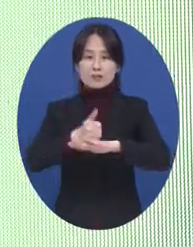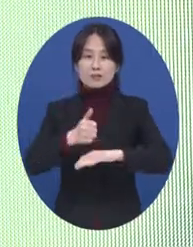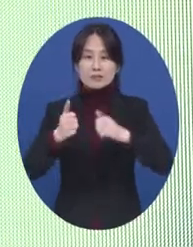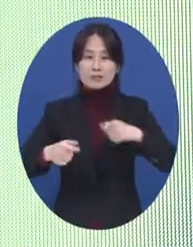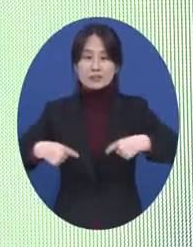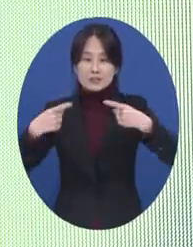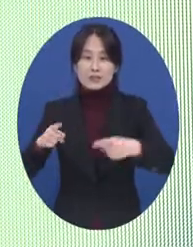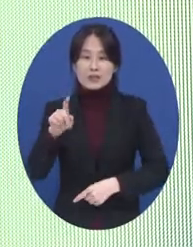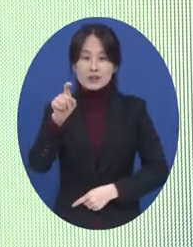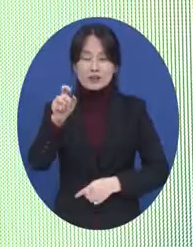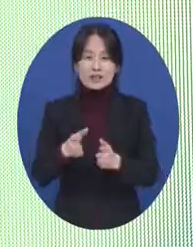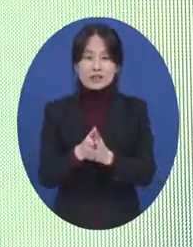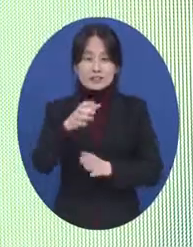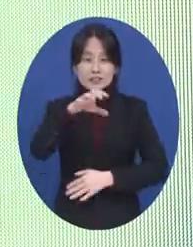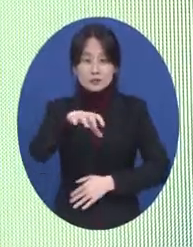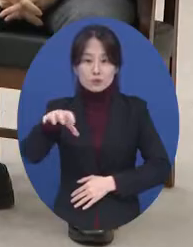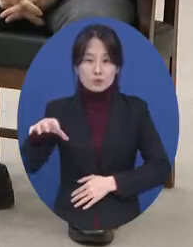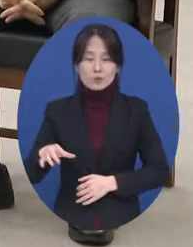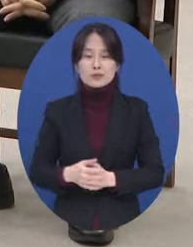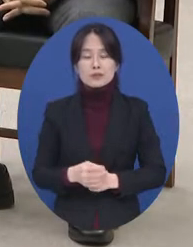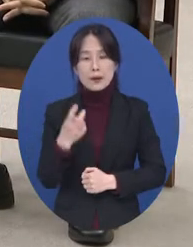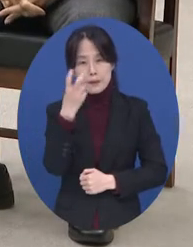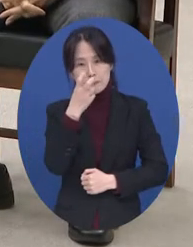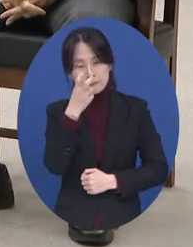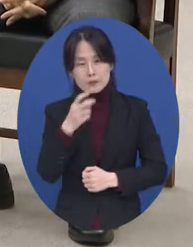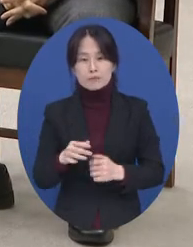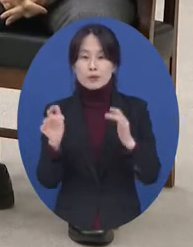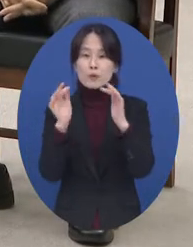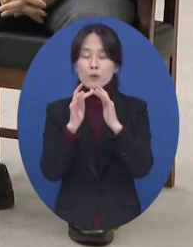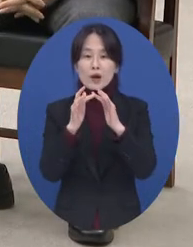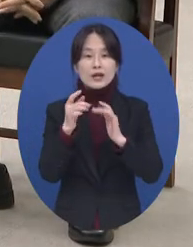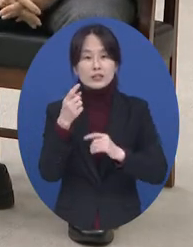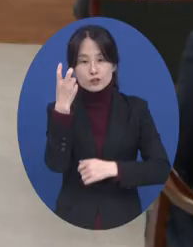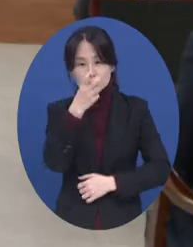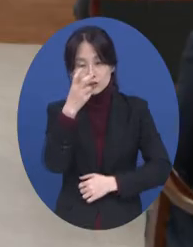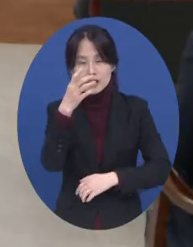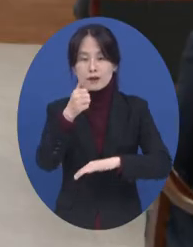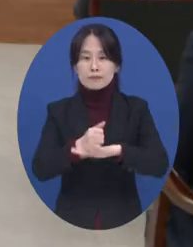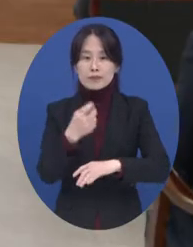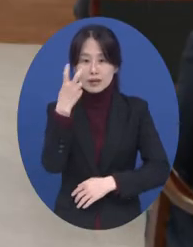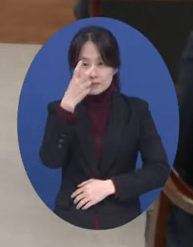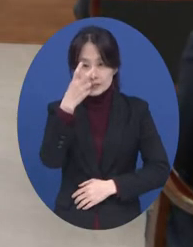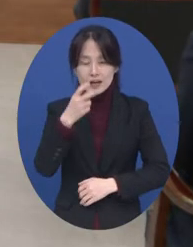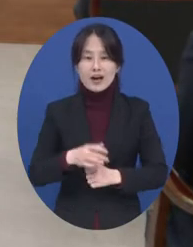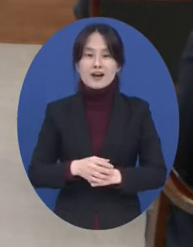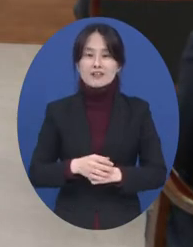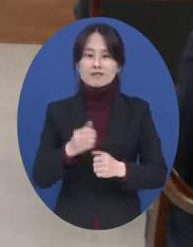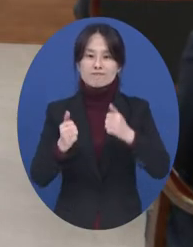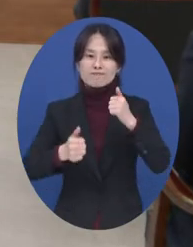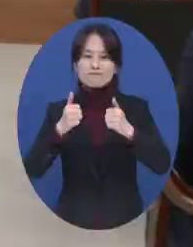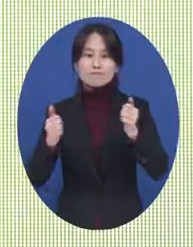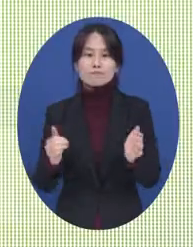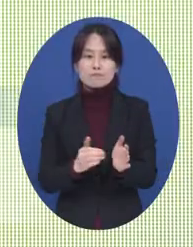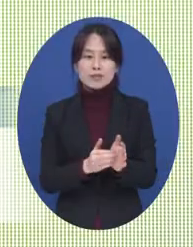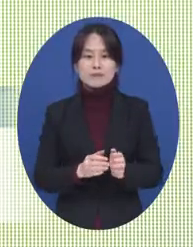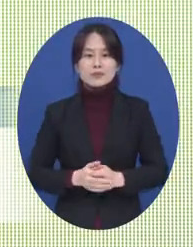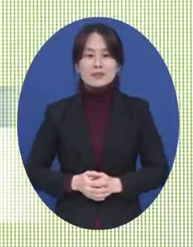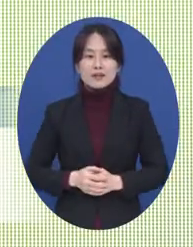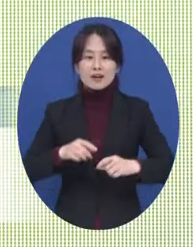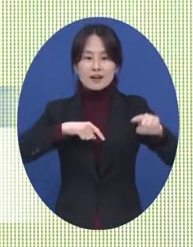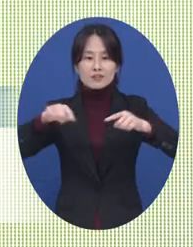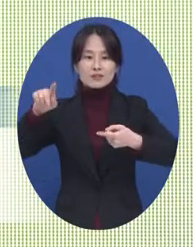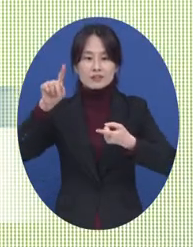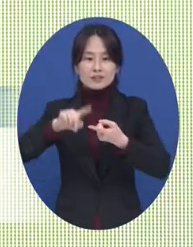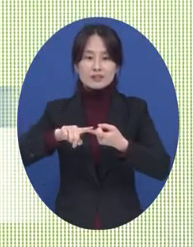본선에 진출한 11개 시군은 예비 심사와 온라인 여론조사 그리고 본 심사를 거쳐 자웅을 겨뤘습니다.